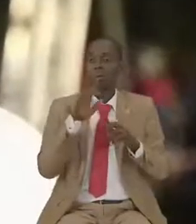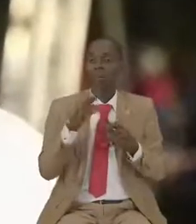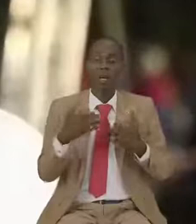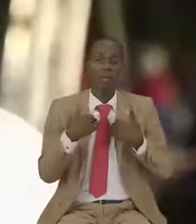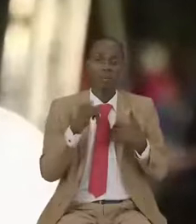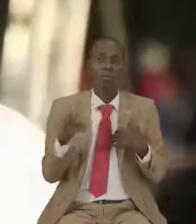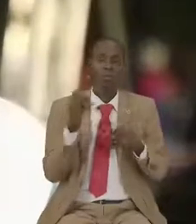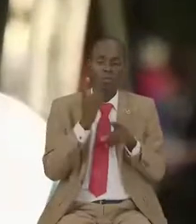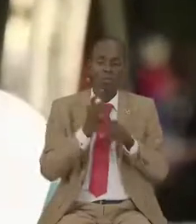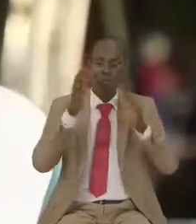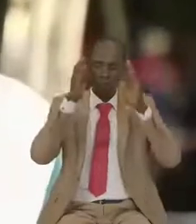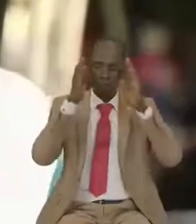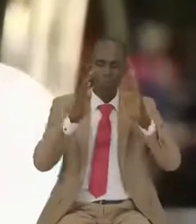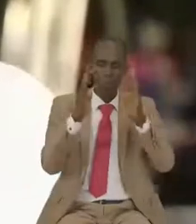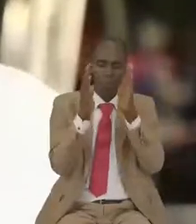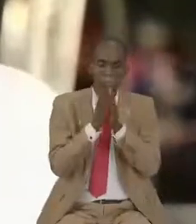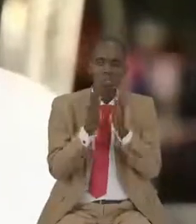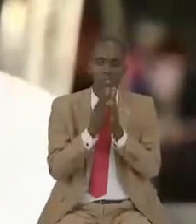Écrivez lisiblement.